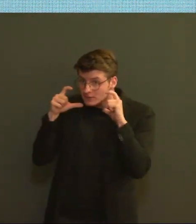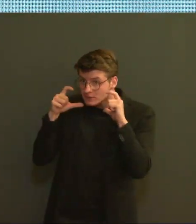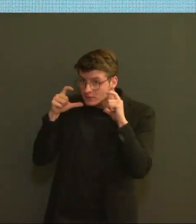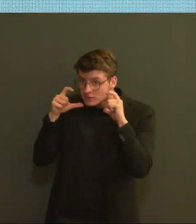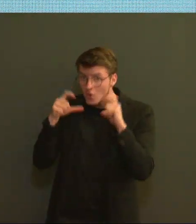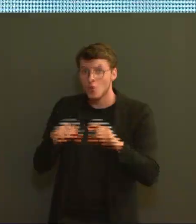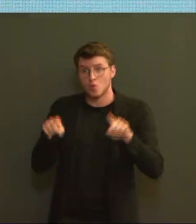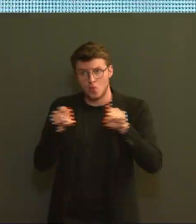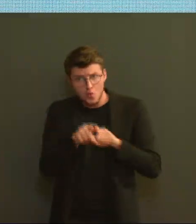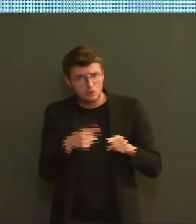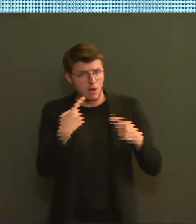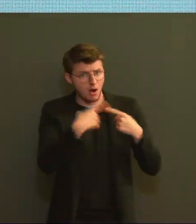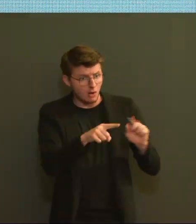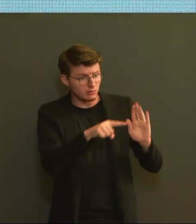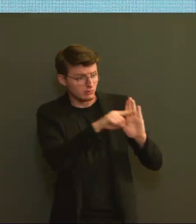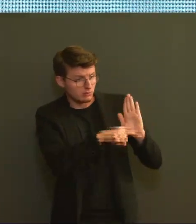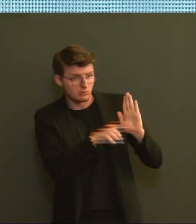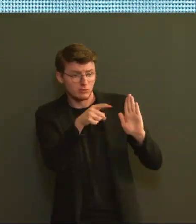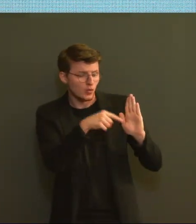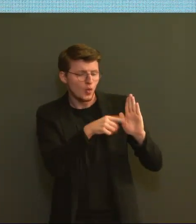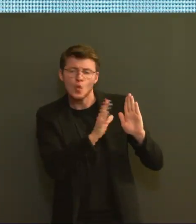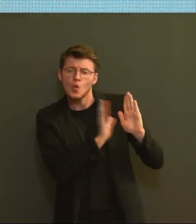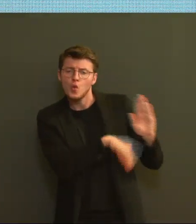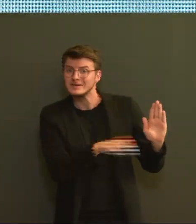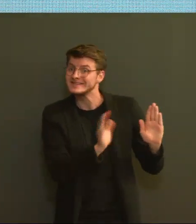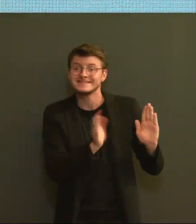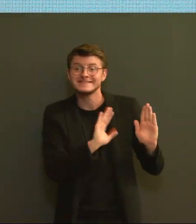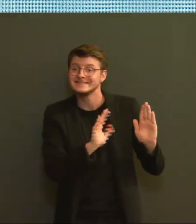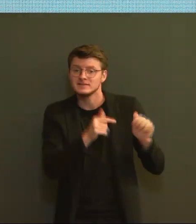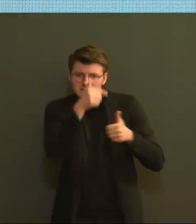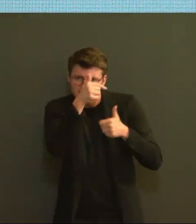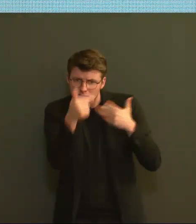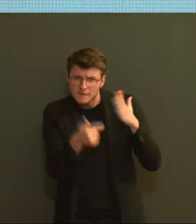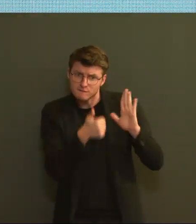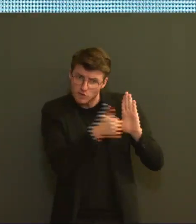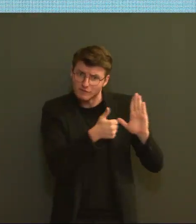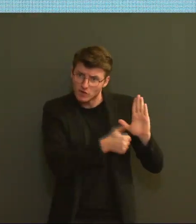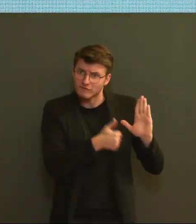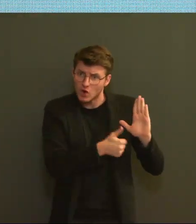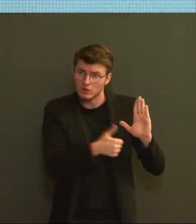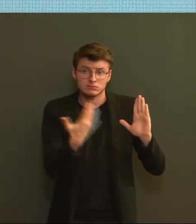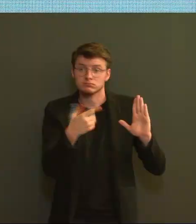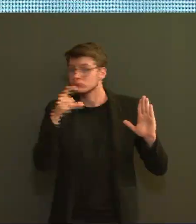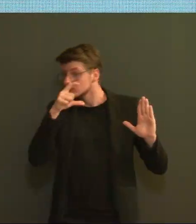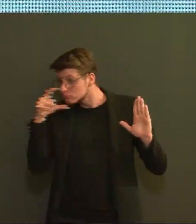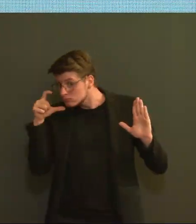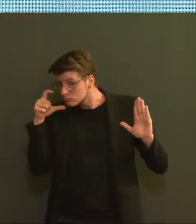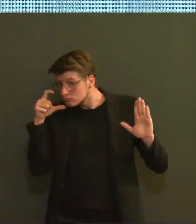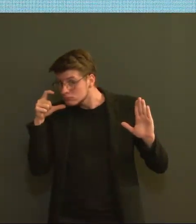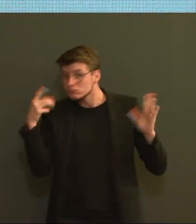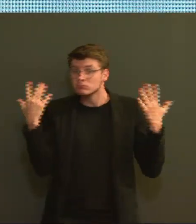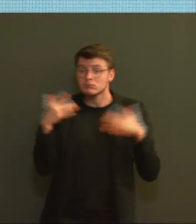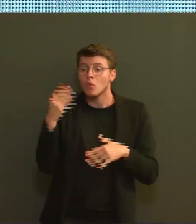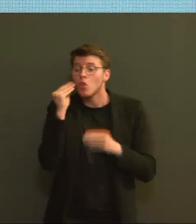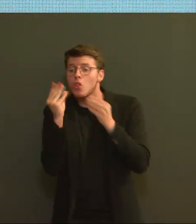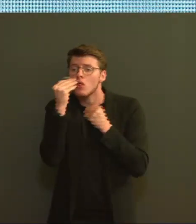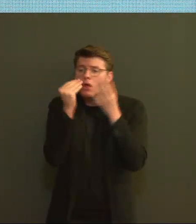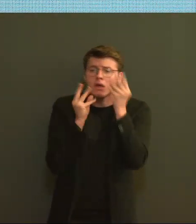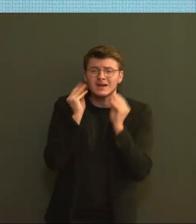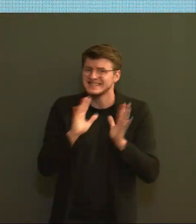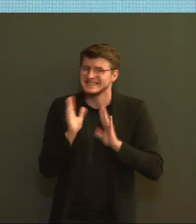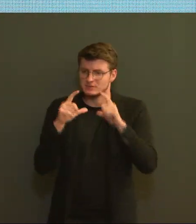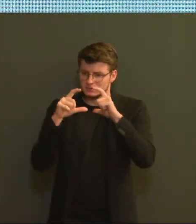vervangt de andere maatregelen niet. Raak het mond-neusmasker ook zo weinig mogelijk aan als u het